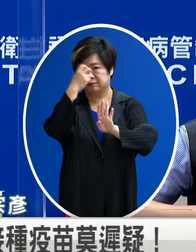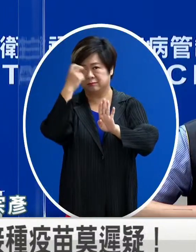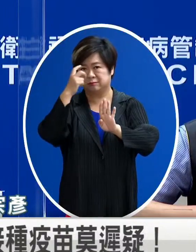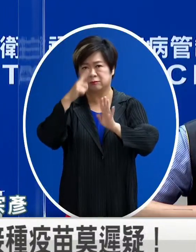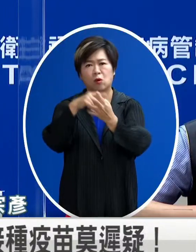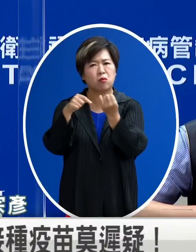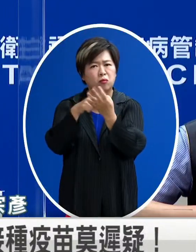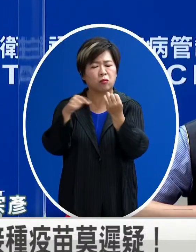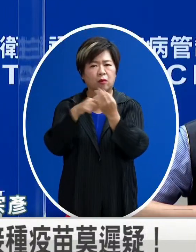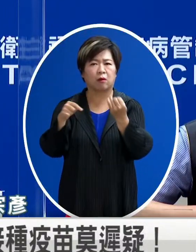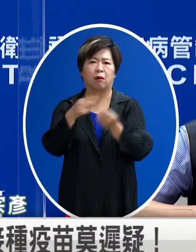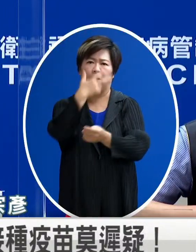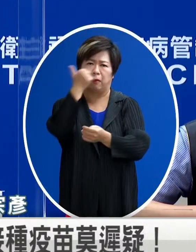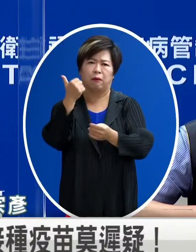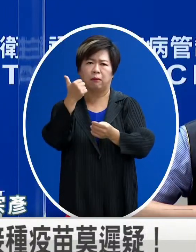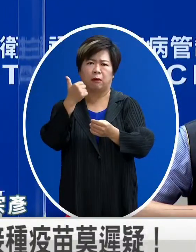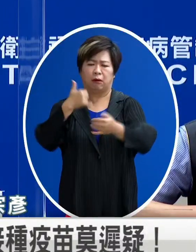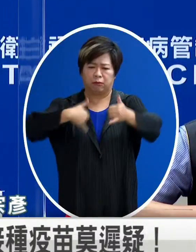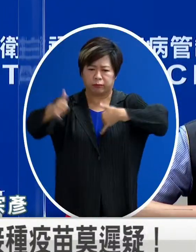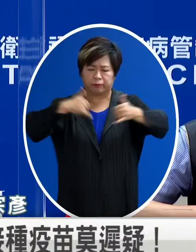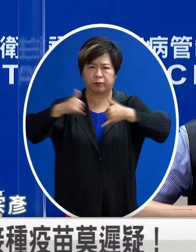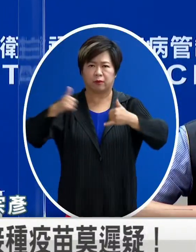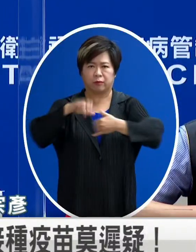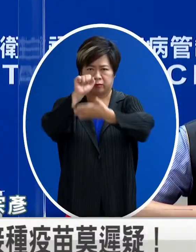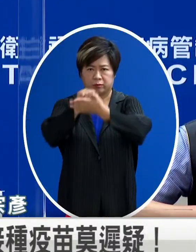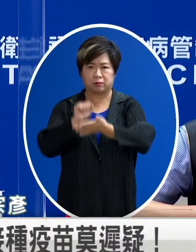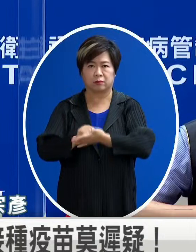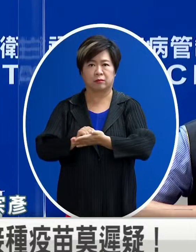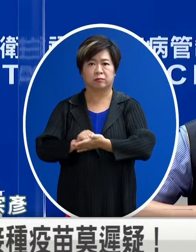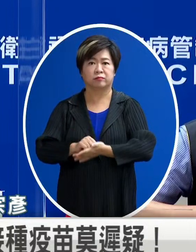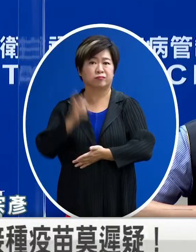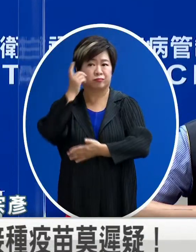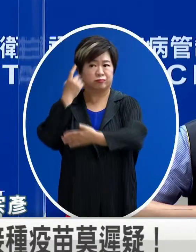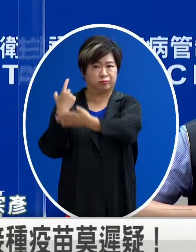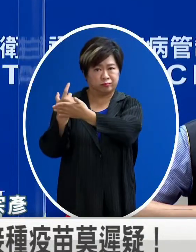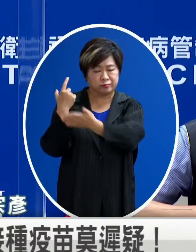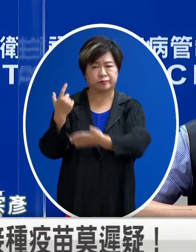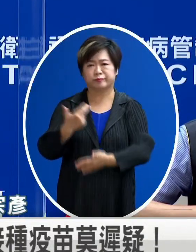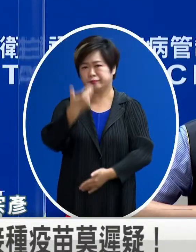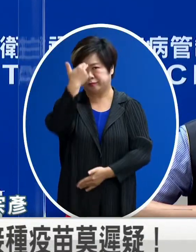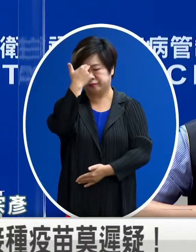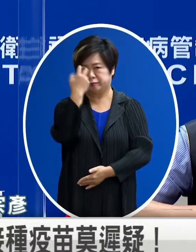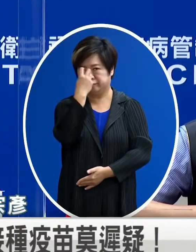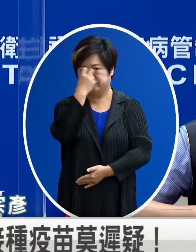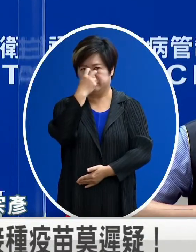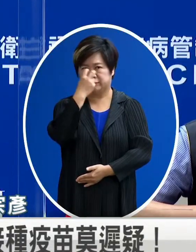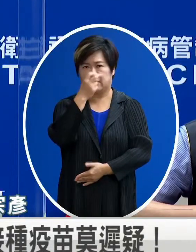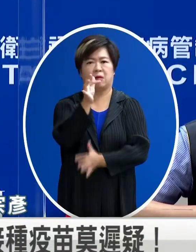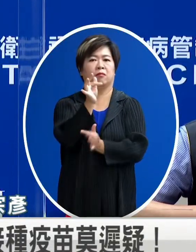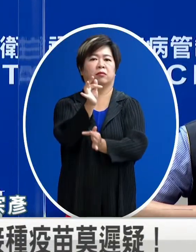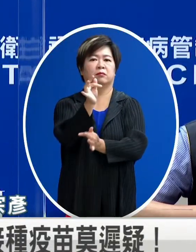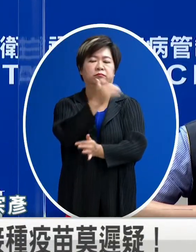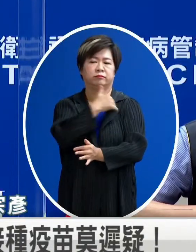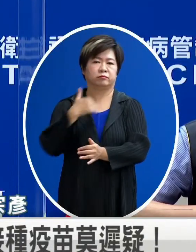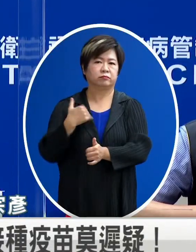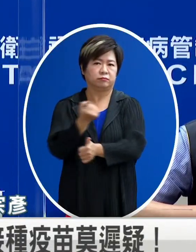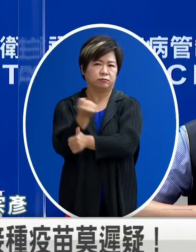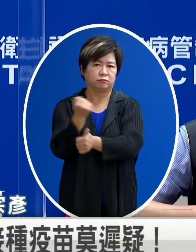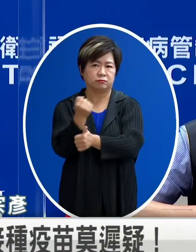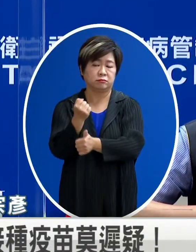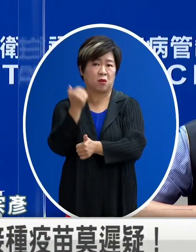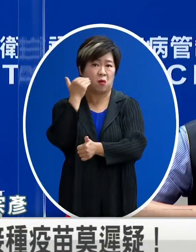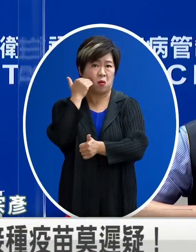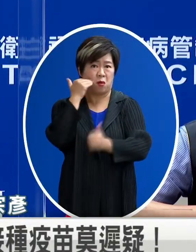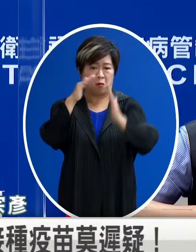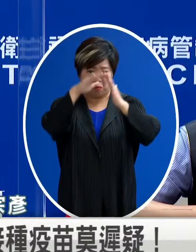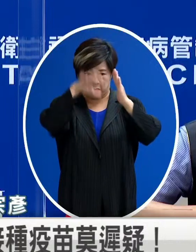上，它才可以进行第一个10连制、量测体温等等但是如果如果有灾